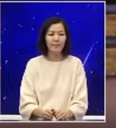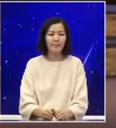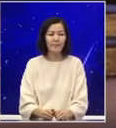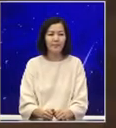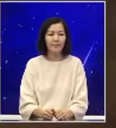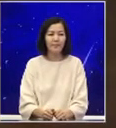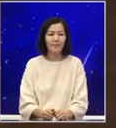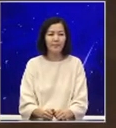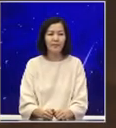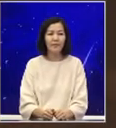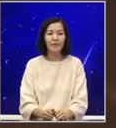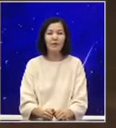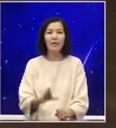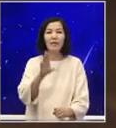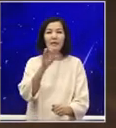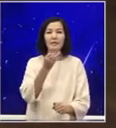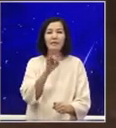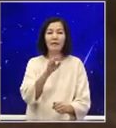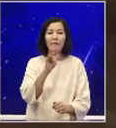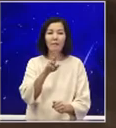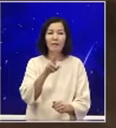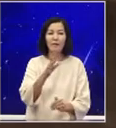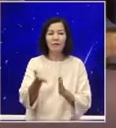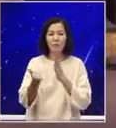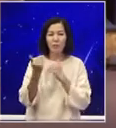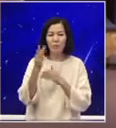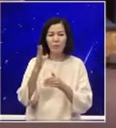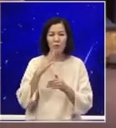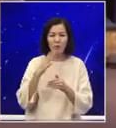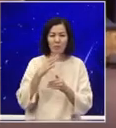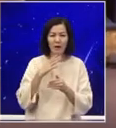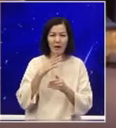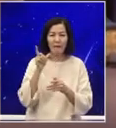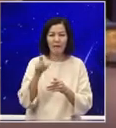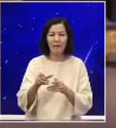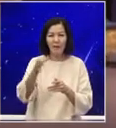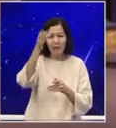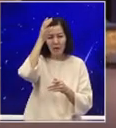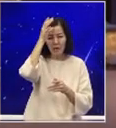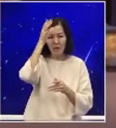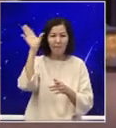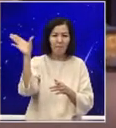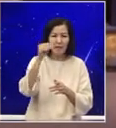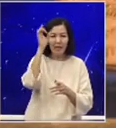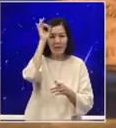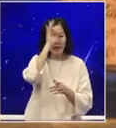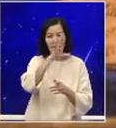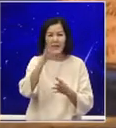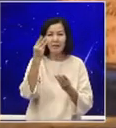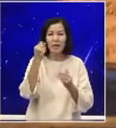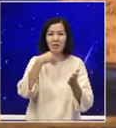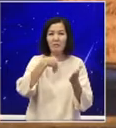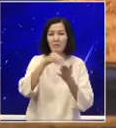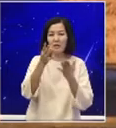ба? Мұндағы Сейфманап сол заманның бай бағланы. Білімді де, ғылымды да, атақ бәрін ақшамен сатып алғысы